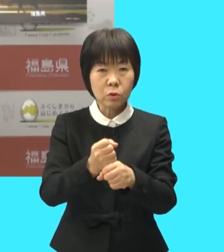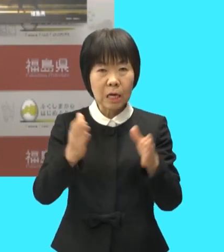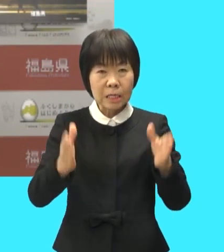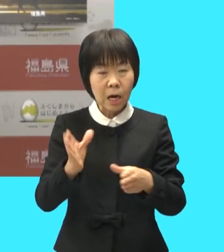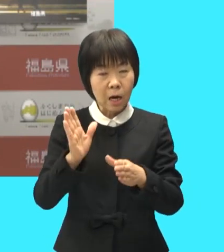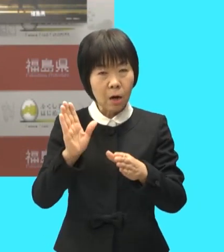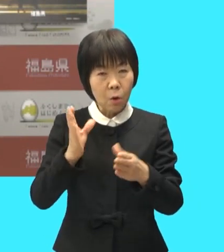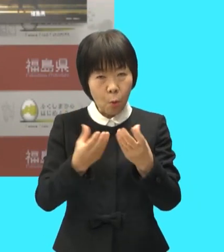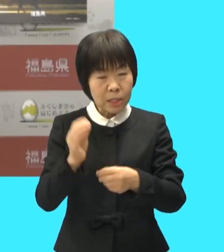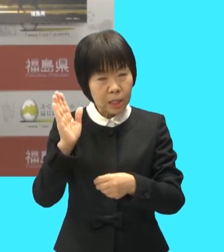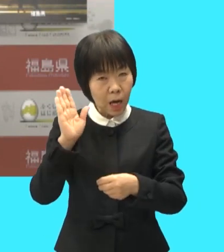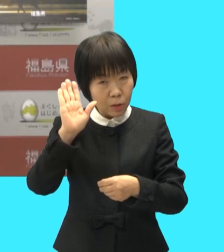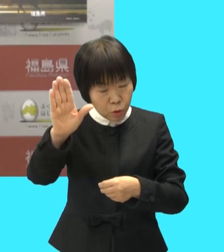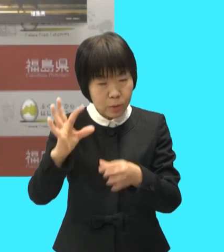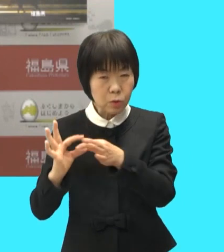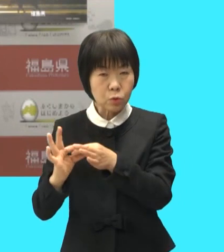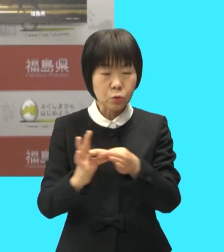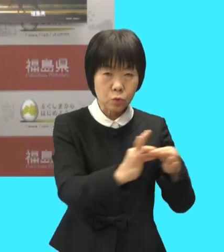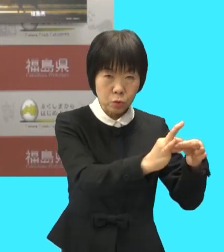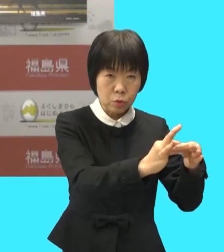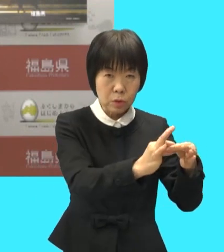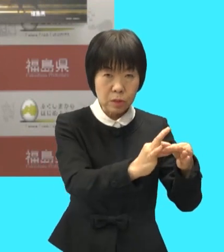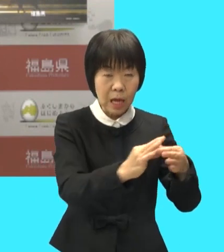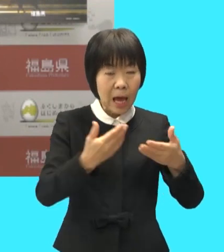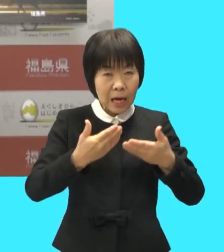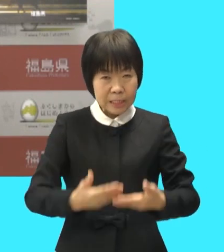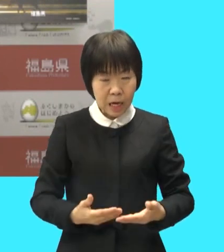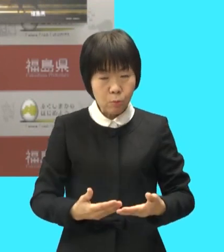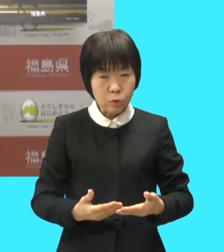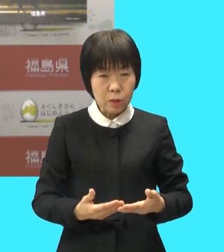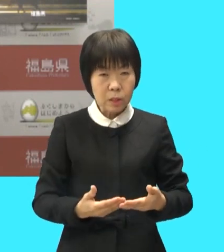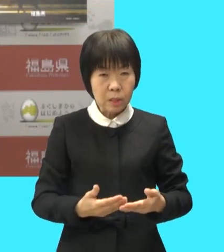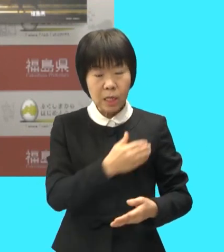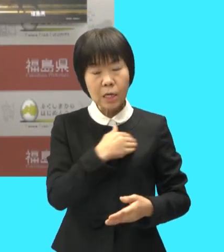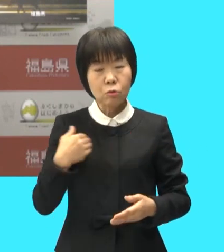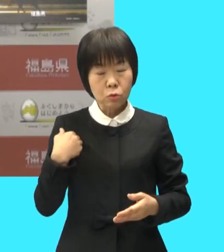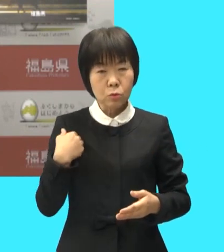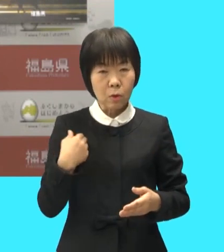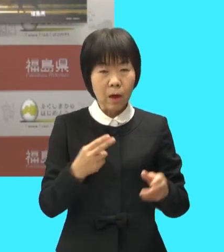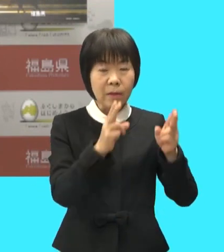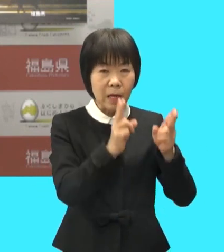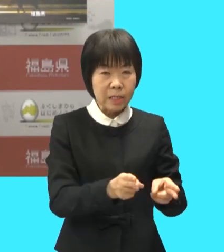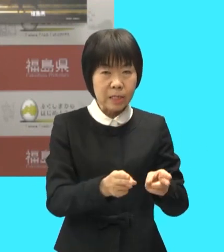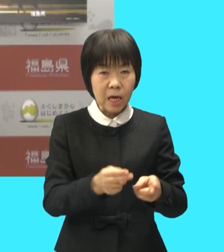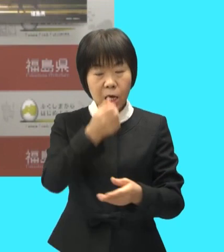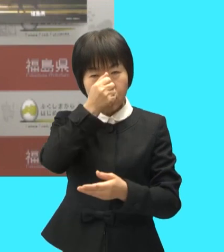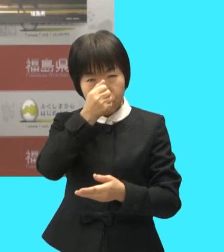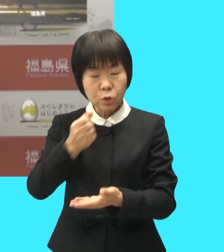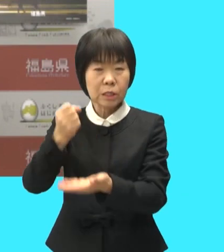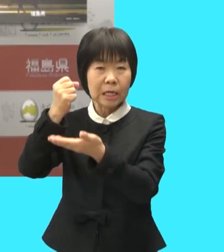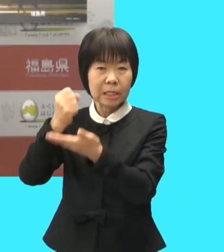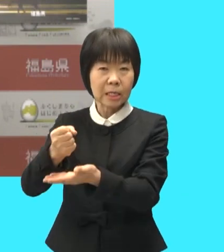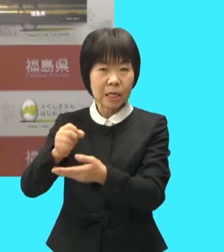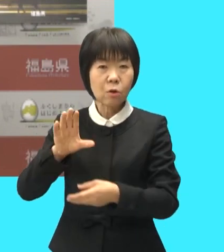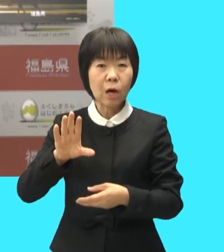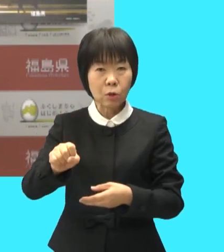期間後においても、切れ目なく安心感を持って取り組める 体制や十分な財源の